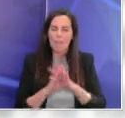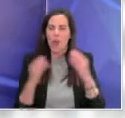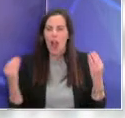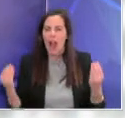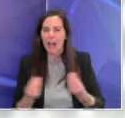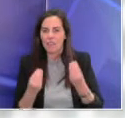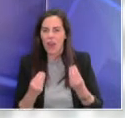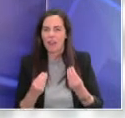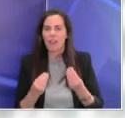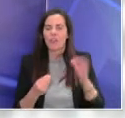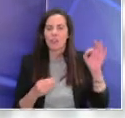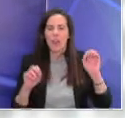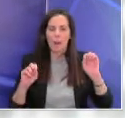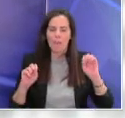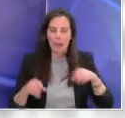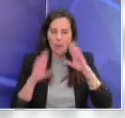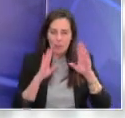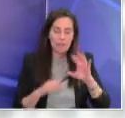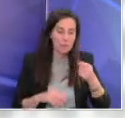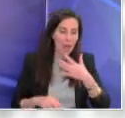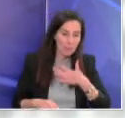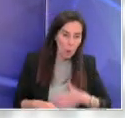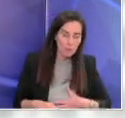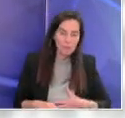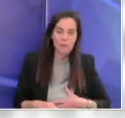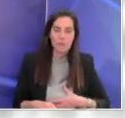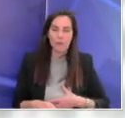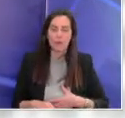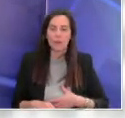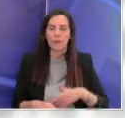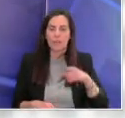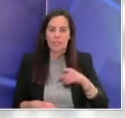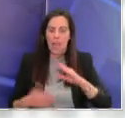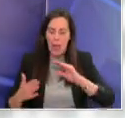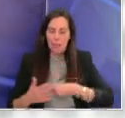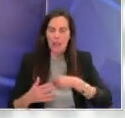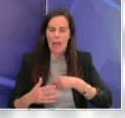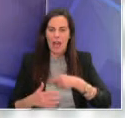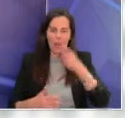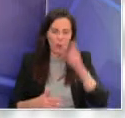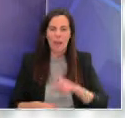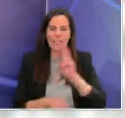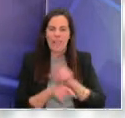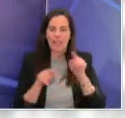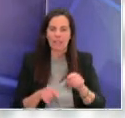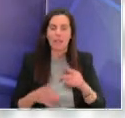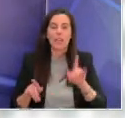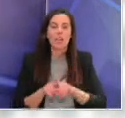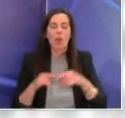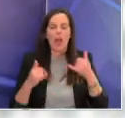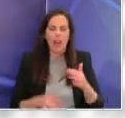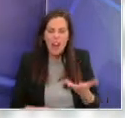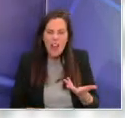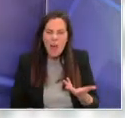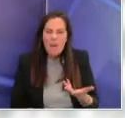הדברים שהם של צוקי, ואם אתם רוצים, אז יש את אמנת רומא, זה בעצם אמנת רומא, זה יגן עליך, כאילו עכשיו... למה